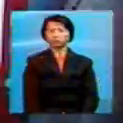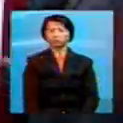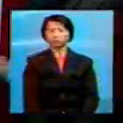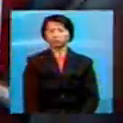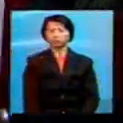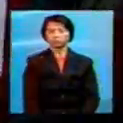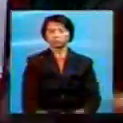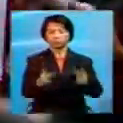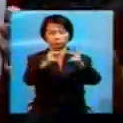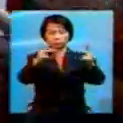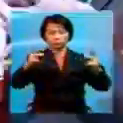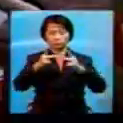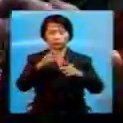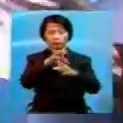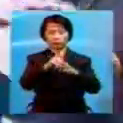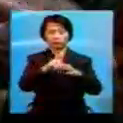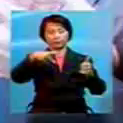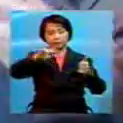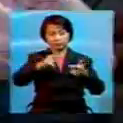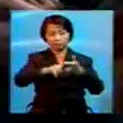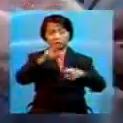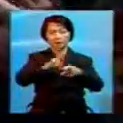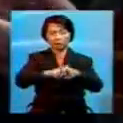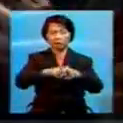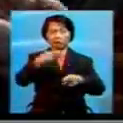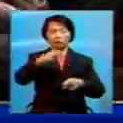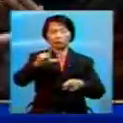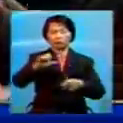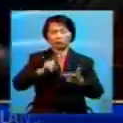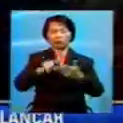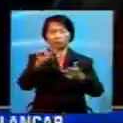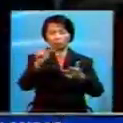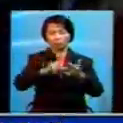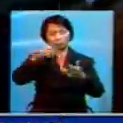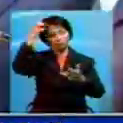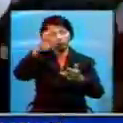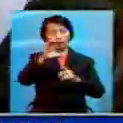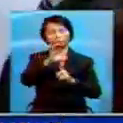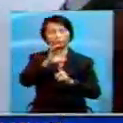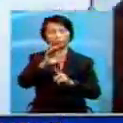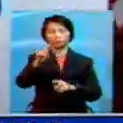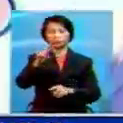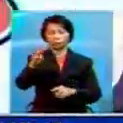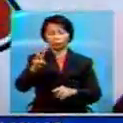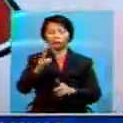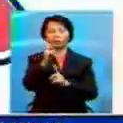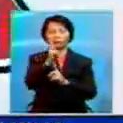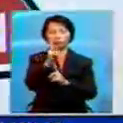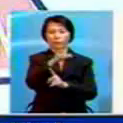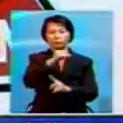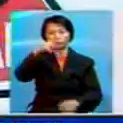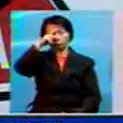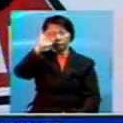tinggi kawasan terlibat ialah Petali Klang hulu langat dan Gombak di Selangor ceras titiwangsa kepung dan di